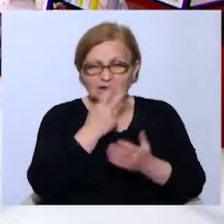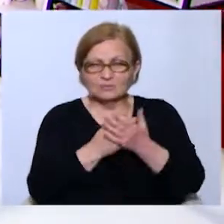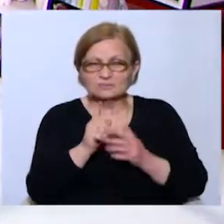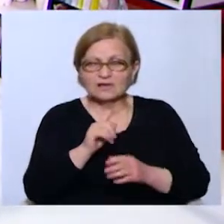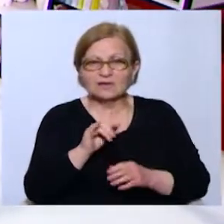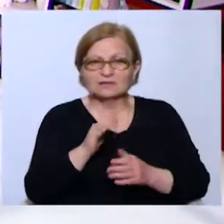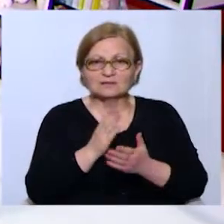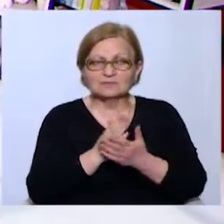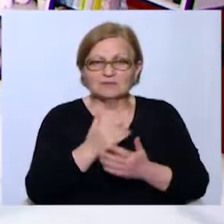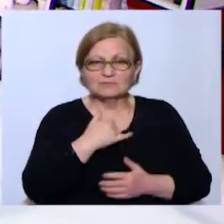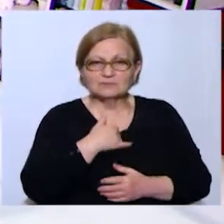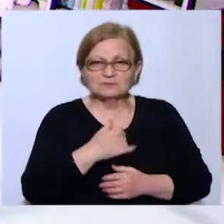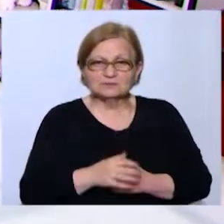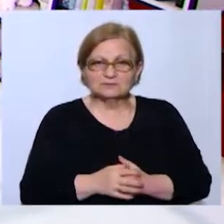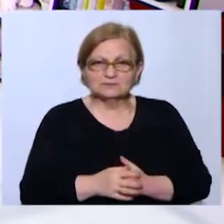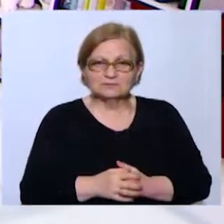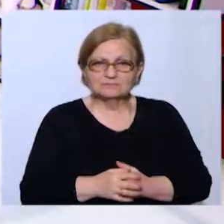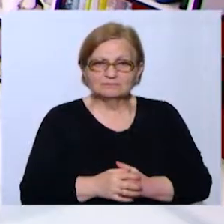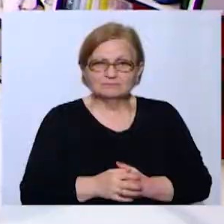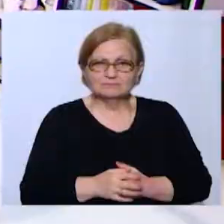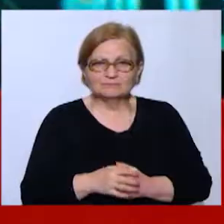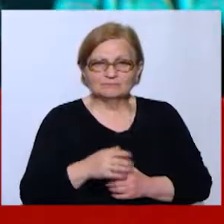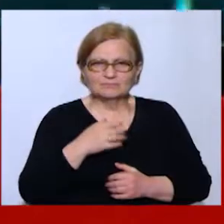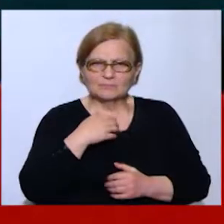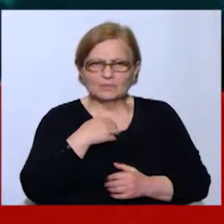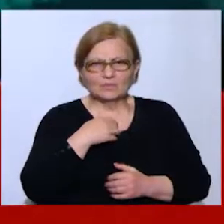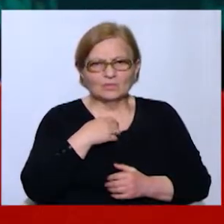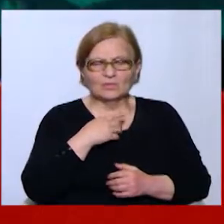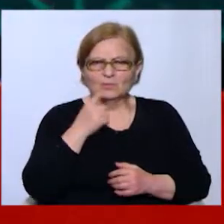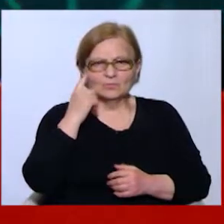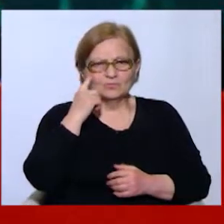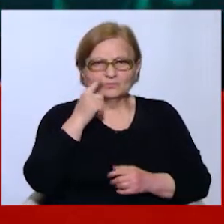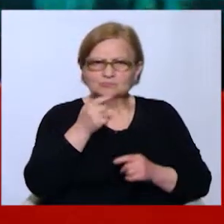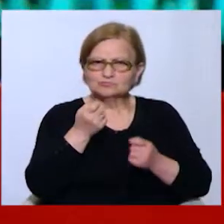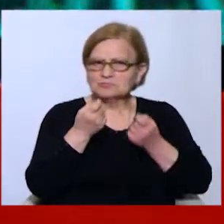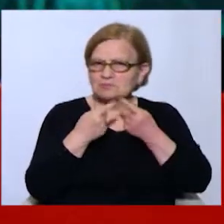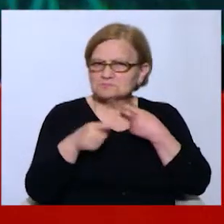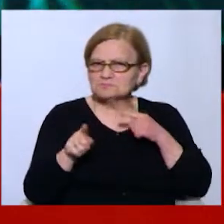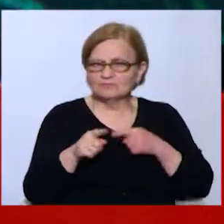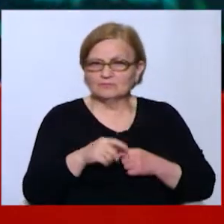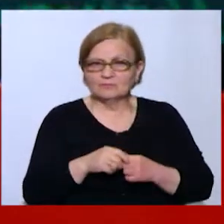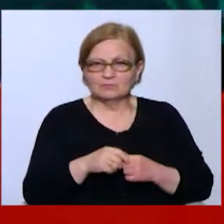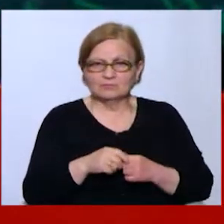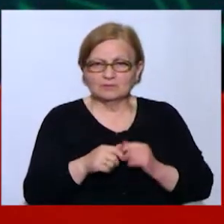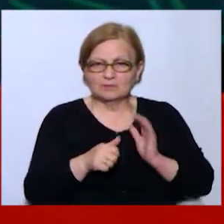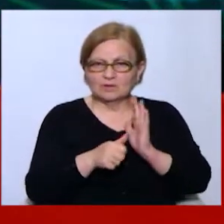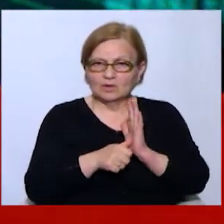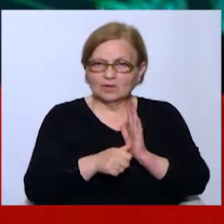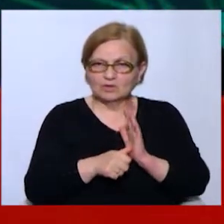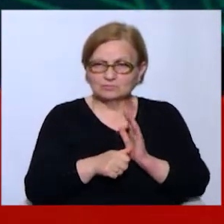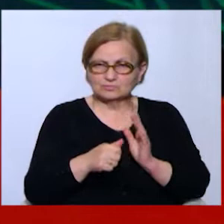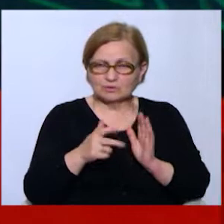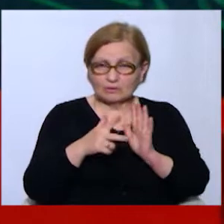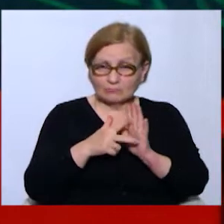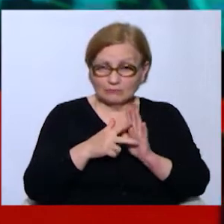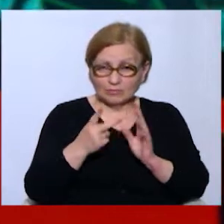აქ. ეს მე მგონი ცოტა განსხვავებულია. 6 ახლა 8